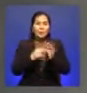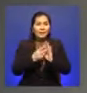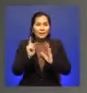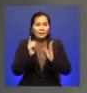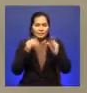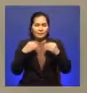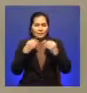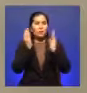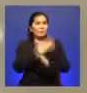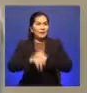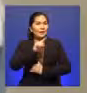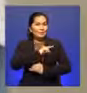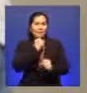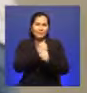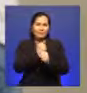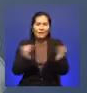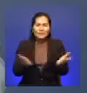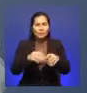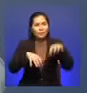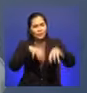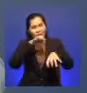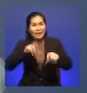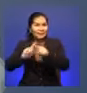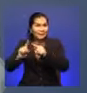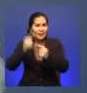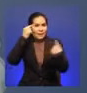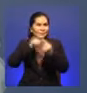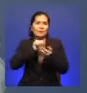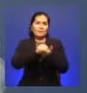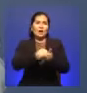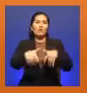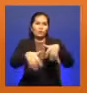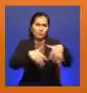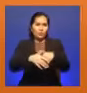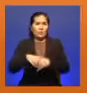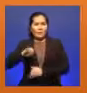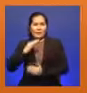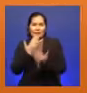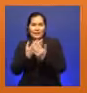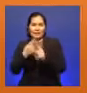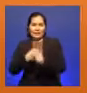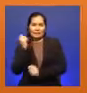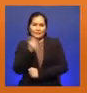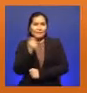หน่วยงานบริการชุมชนในท้องถิ่นโดยบริษัทเป็นผู้จ่ายค่าจ้างให